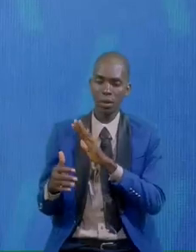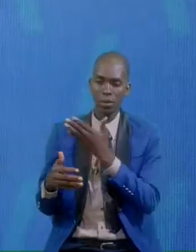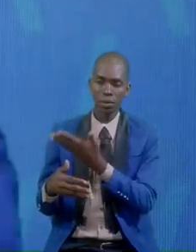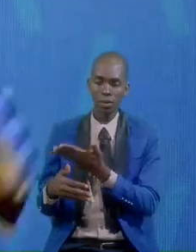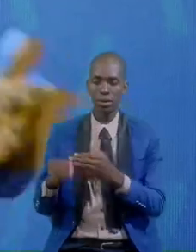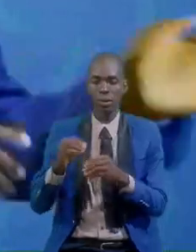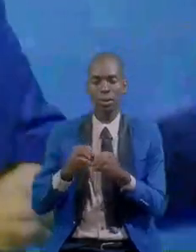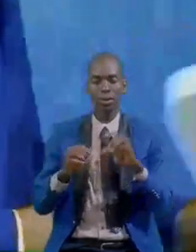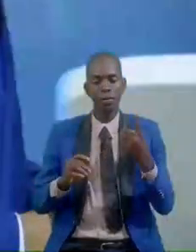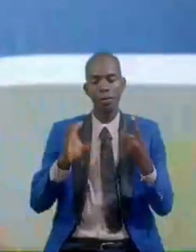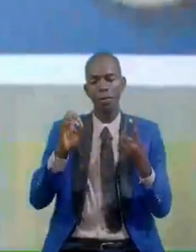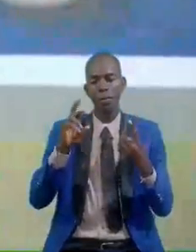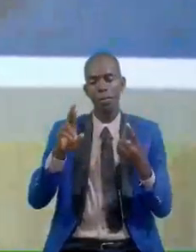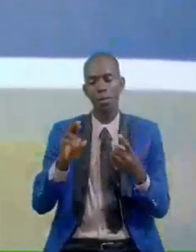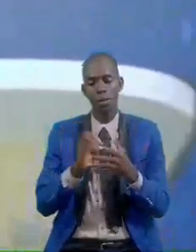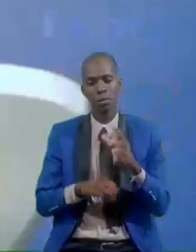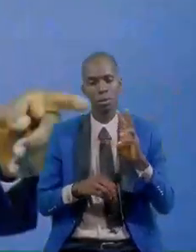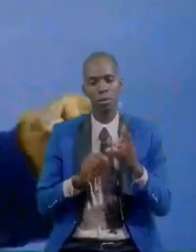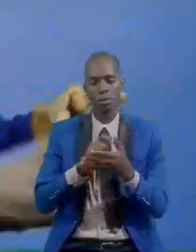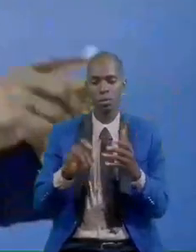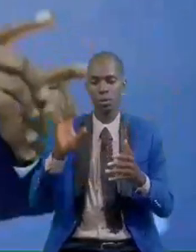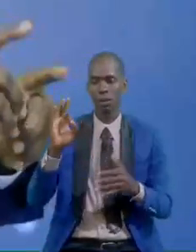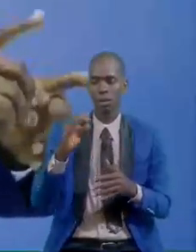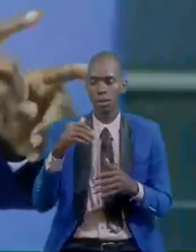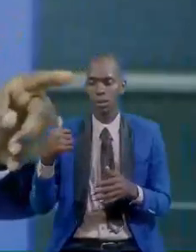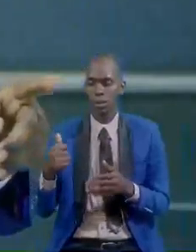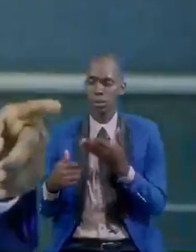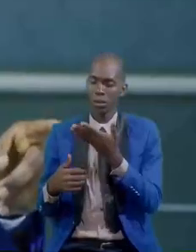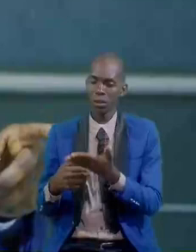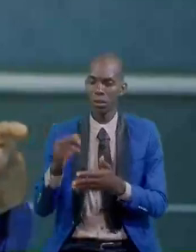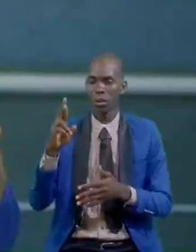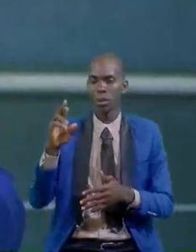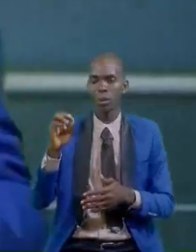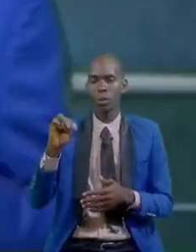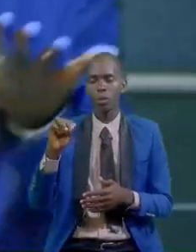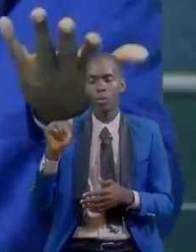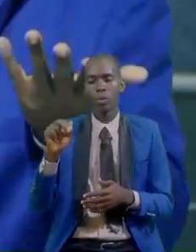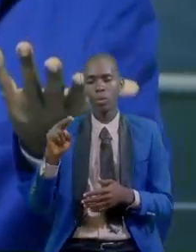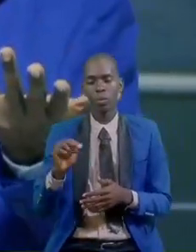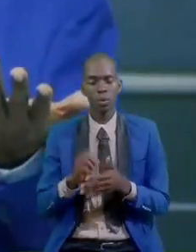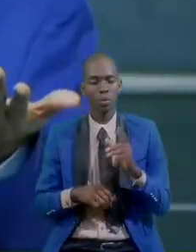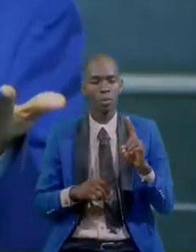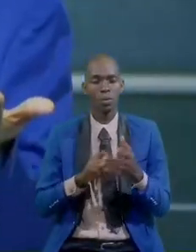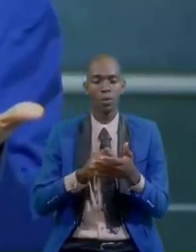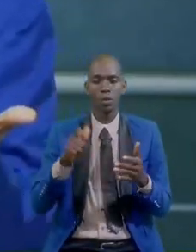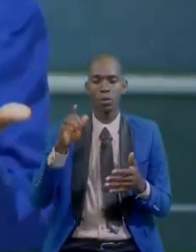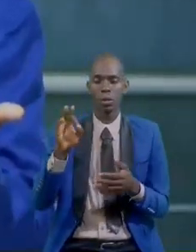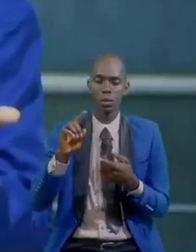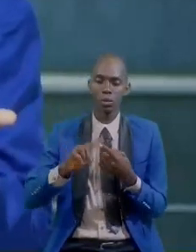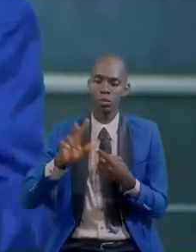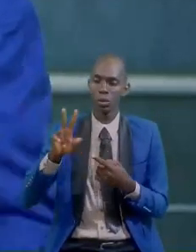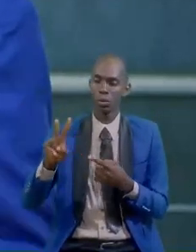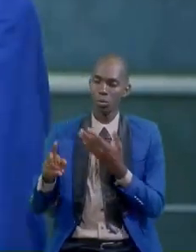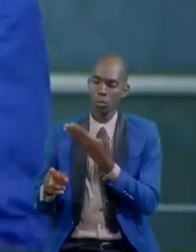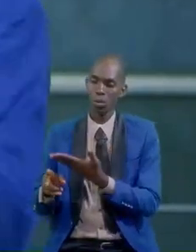6, verset 19, verset 10. C'était mentionné en Romains 1, du verset 29 au verset 32. Cela a été